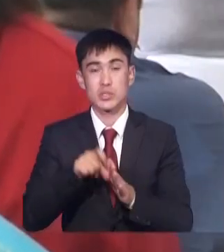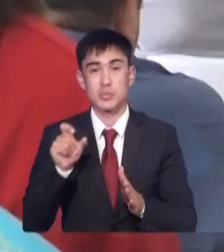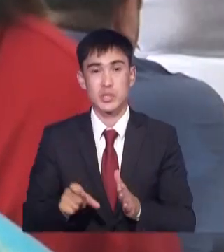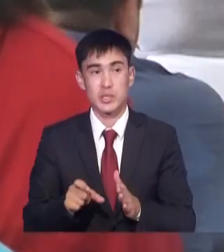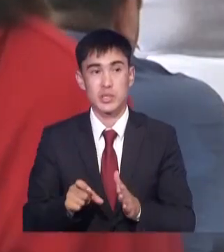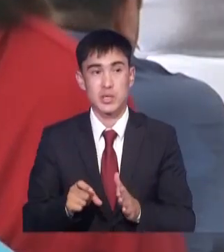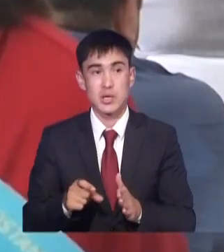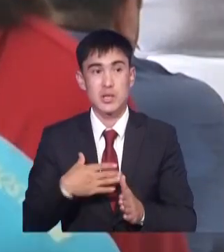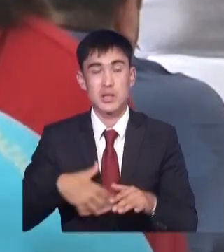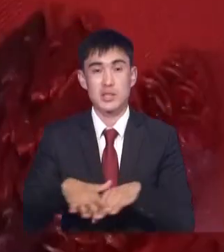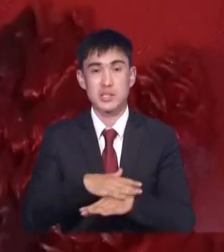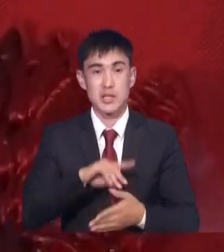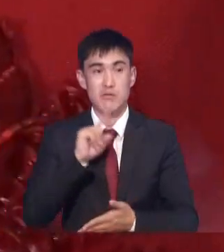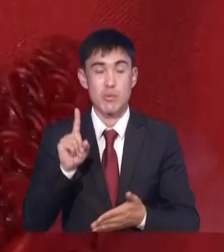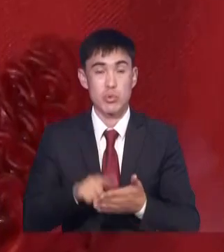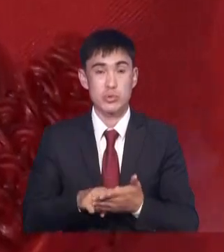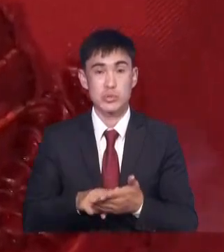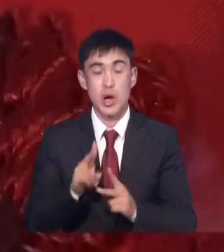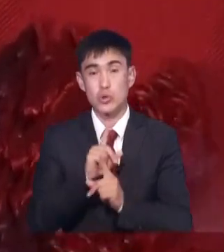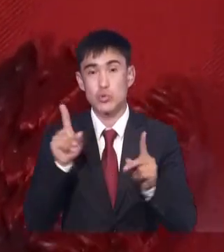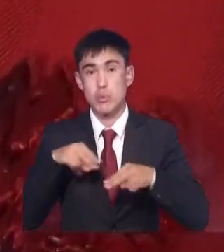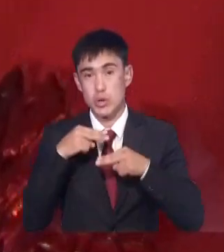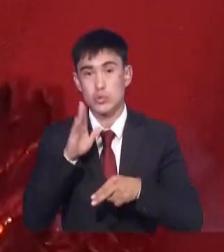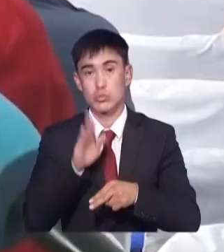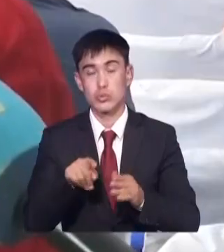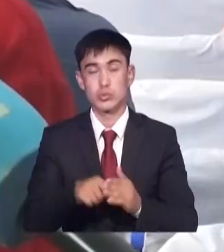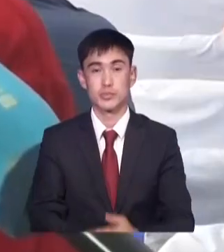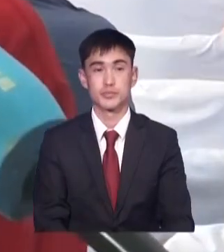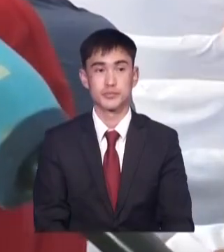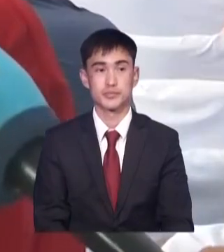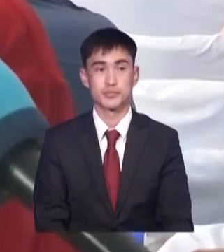избранников, острый для населения вопрос взят на особый контроль депутатов.